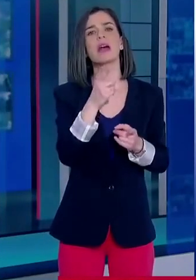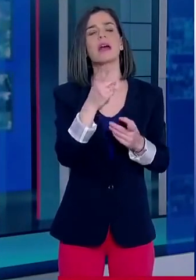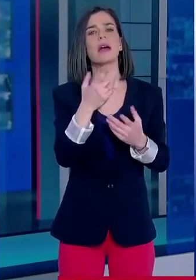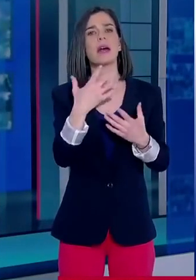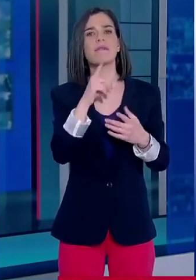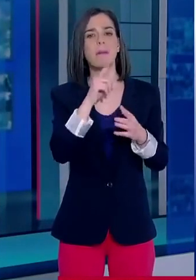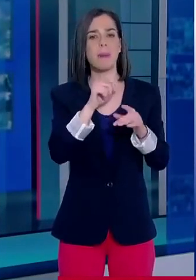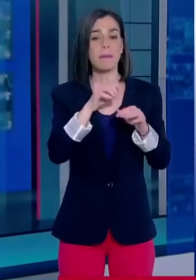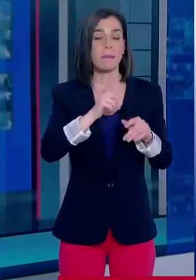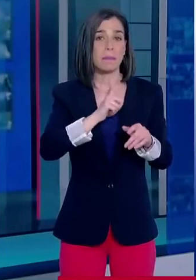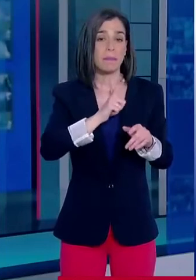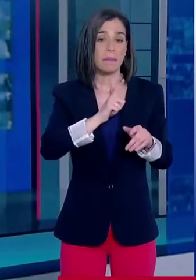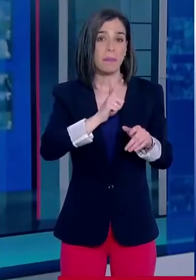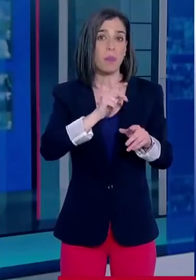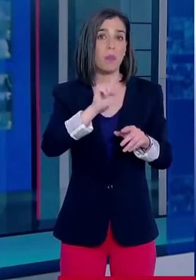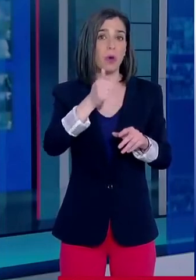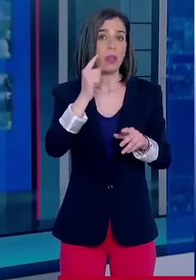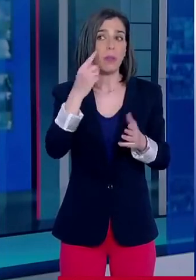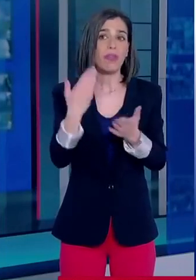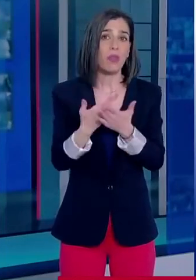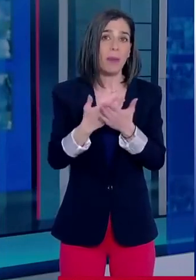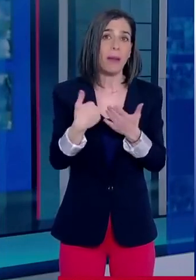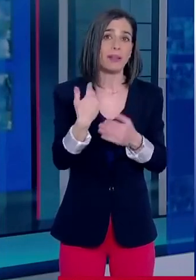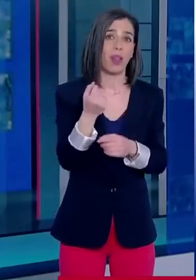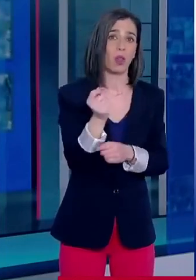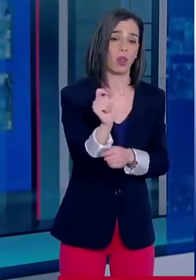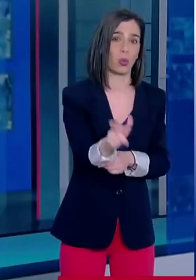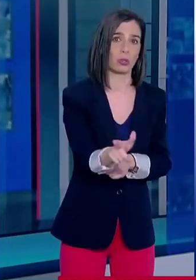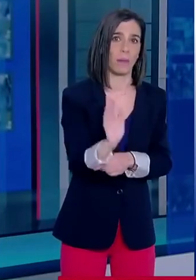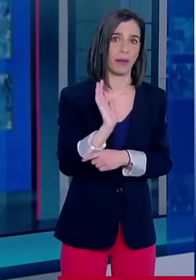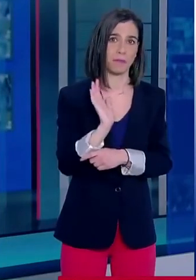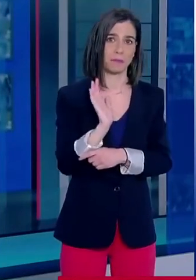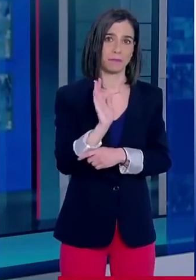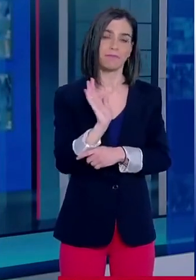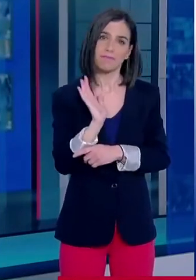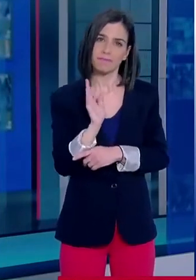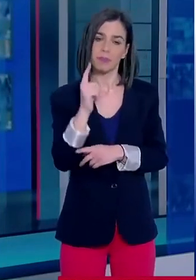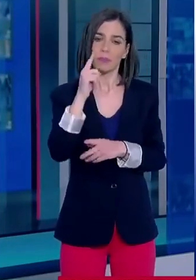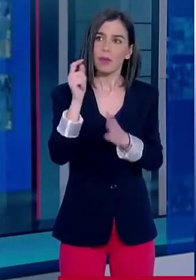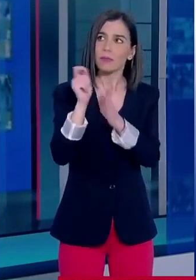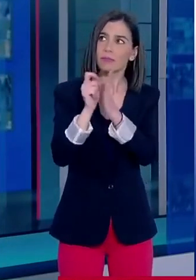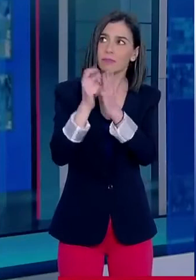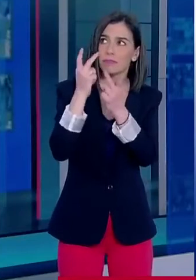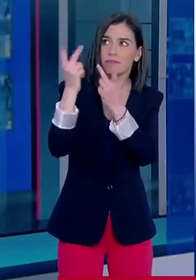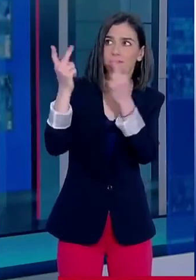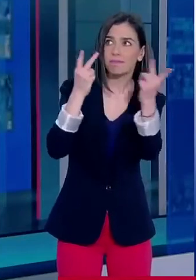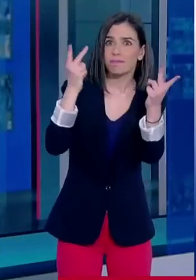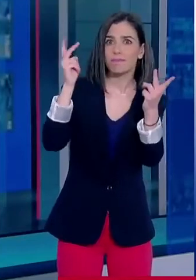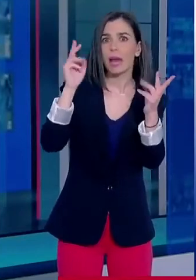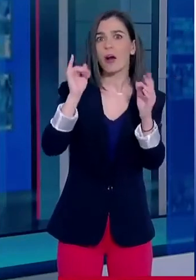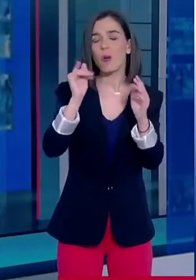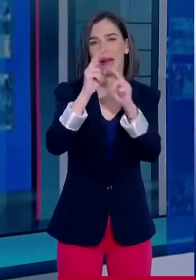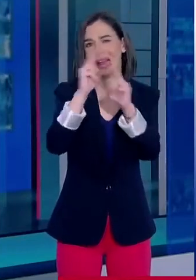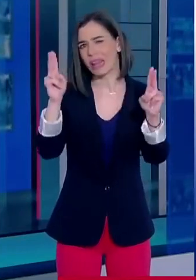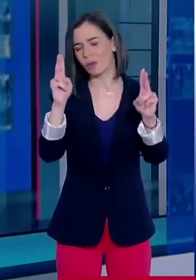φάση της επιδημίας, περιμένοντας περισσότερα δεδομένα και παρακολουθώντας διεθνείς εξελίξεις. Ακόμα δεν έχει ξεκαθαρίσει το